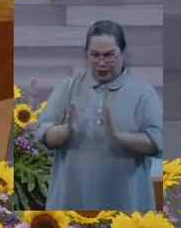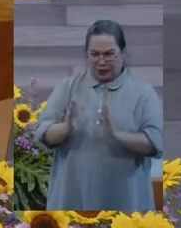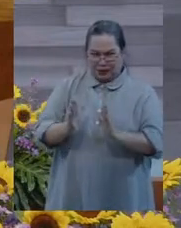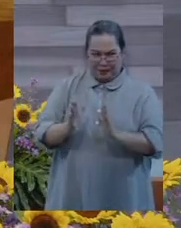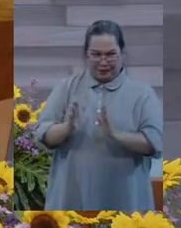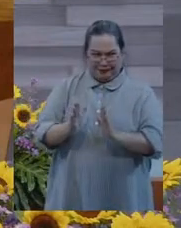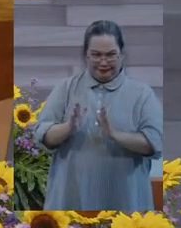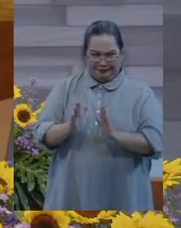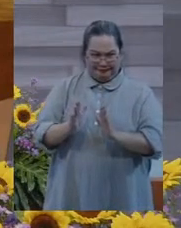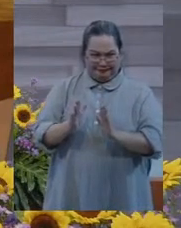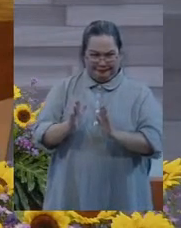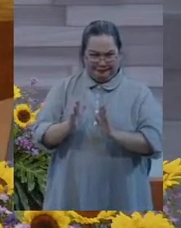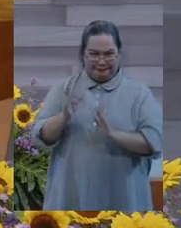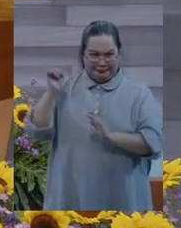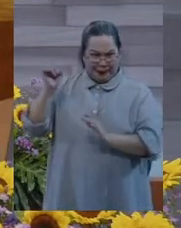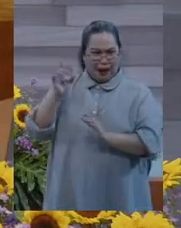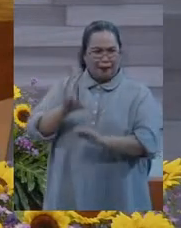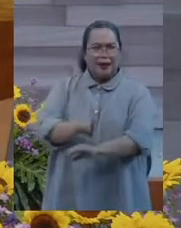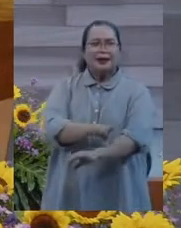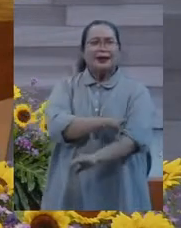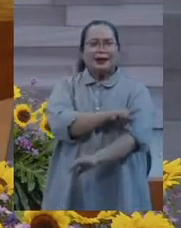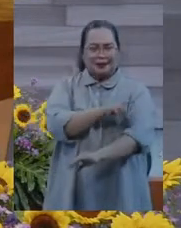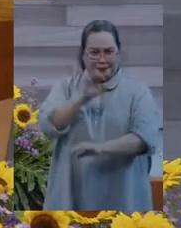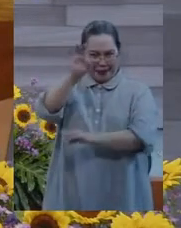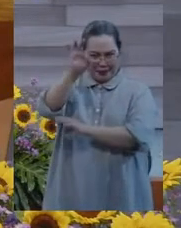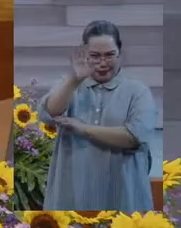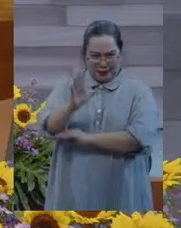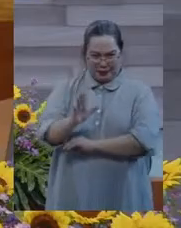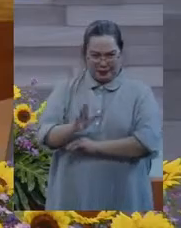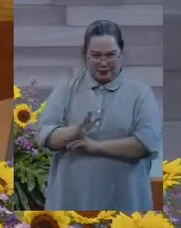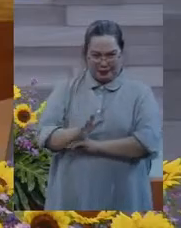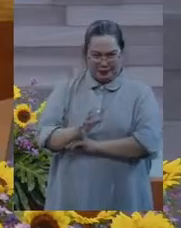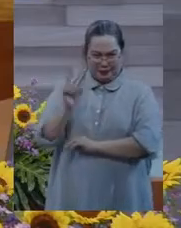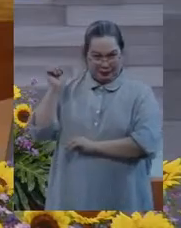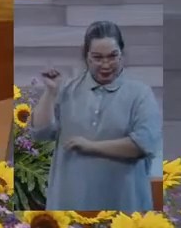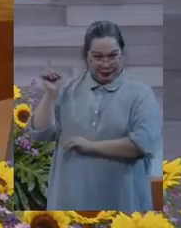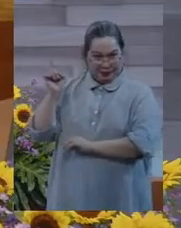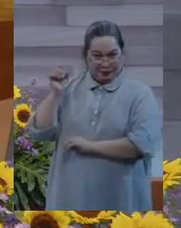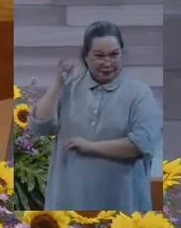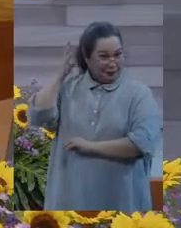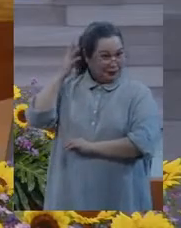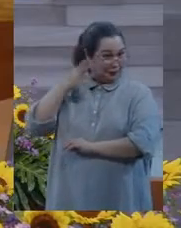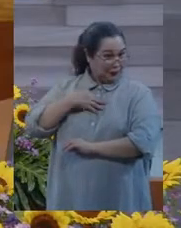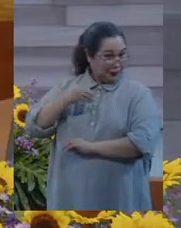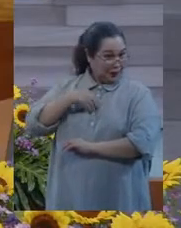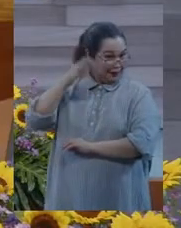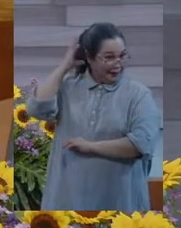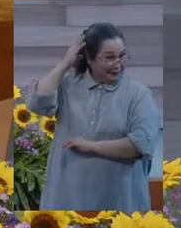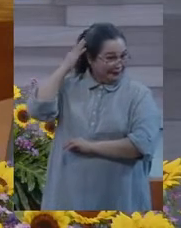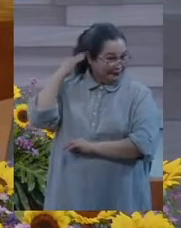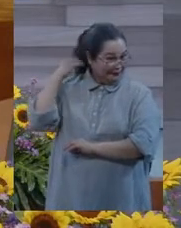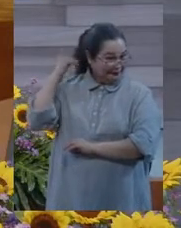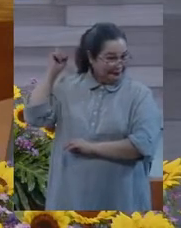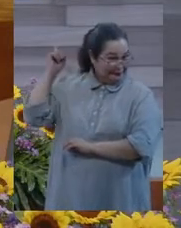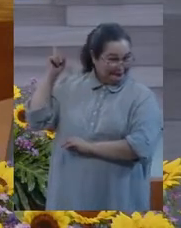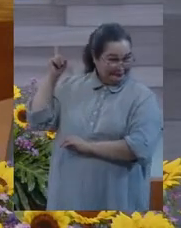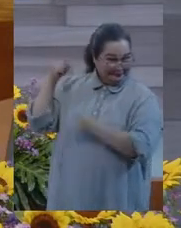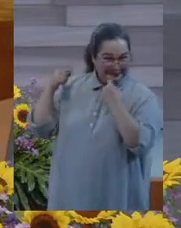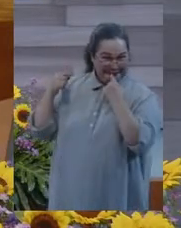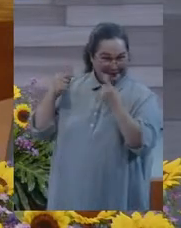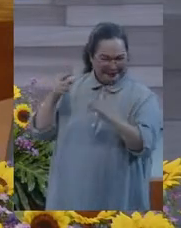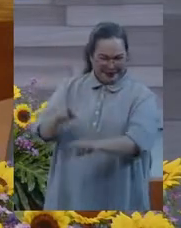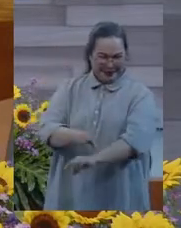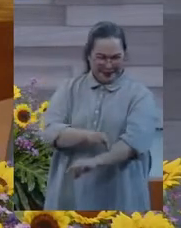matagal na po akong pastor. Ayan po, pumuti na nga po ang buhok ko sa tagal ng